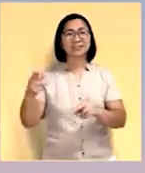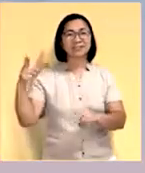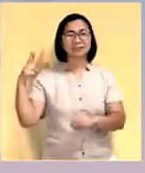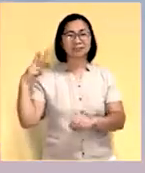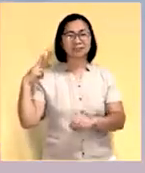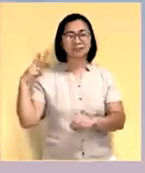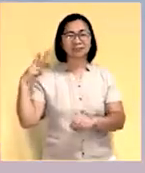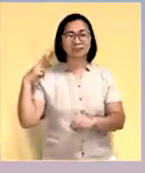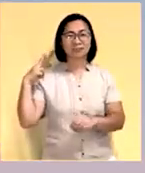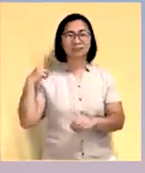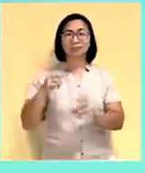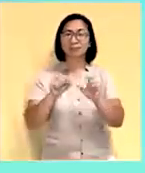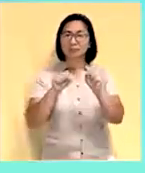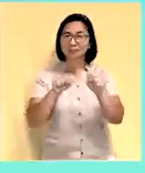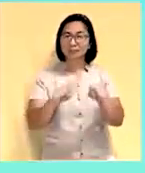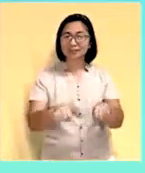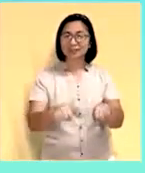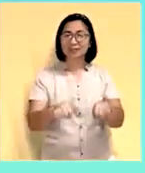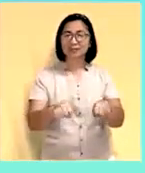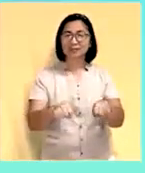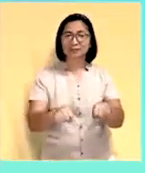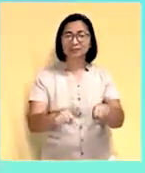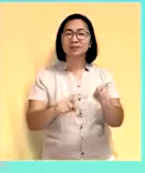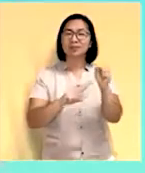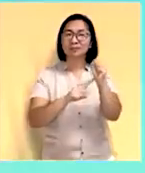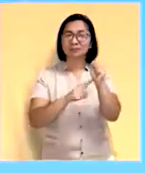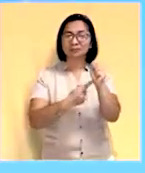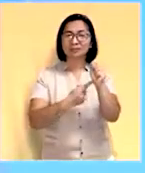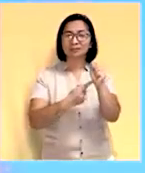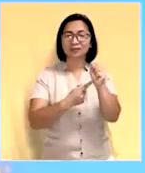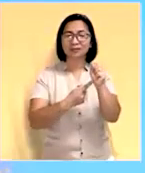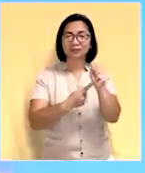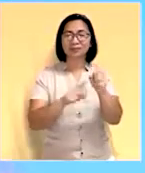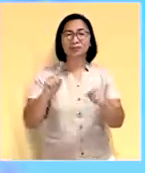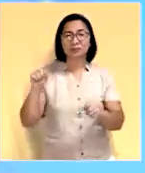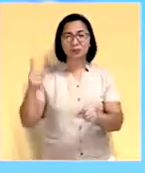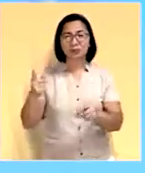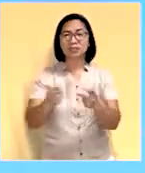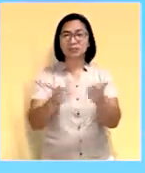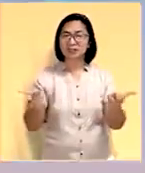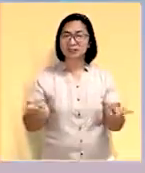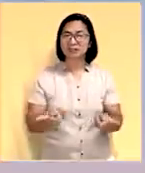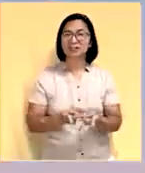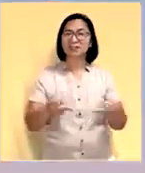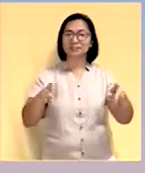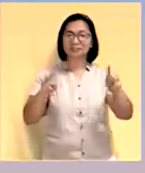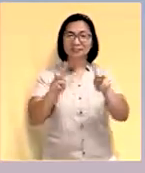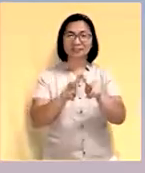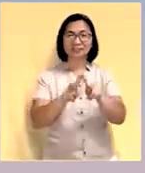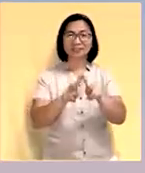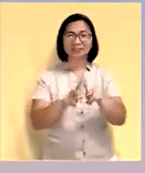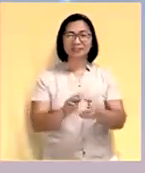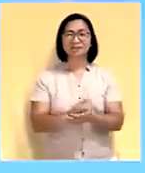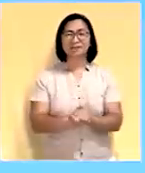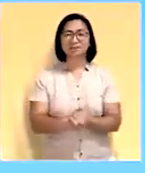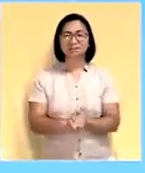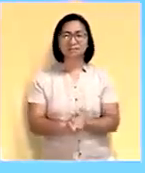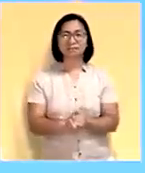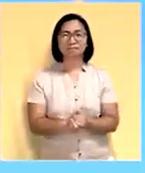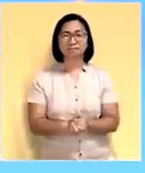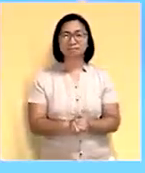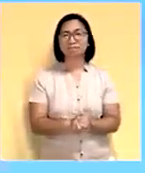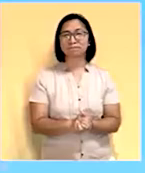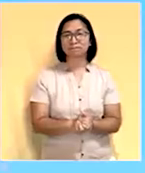nasa kanan, pwede mo ring simulan sa ones place value.